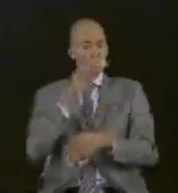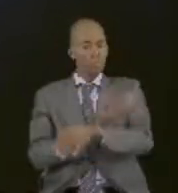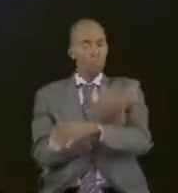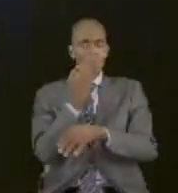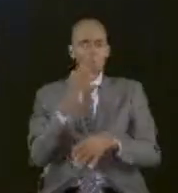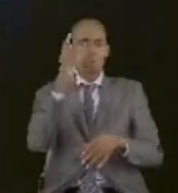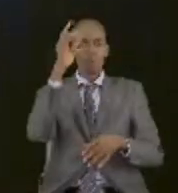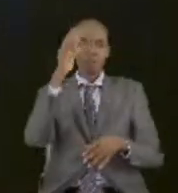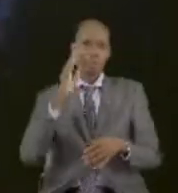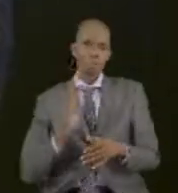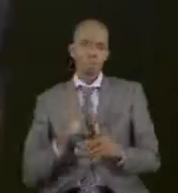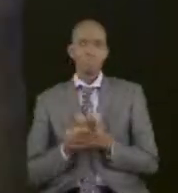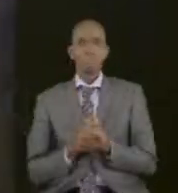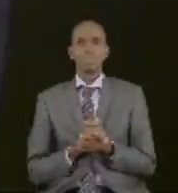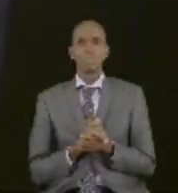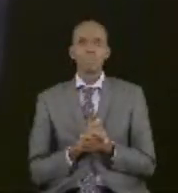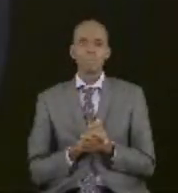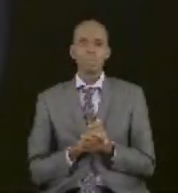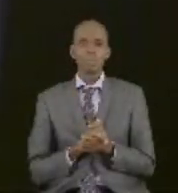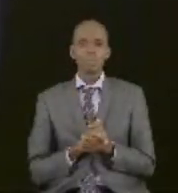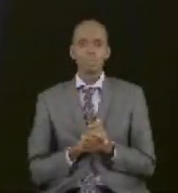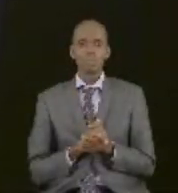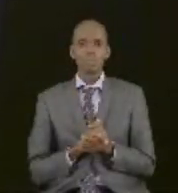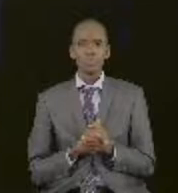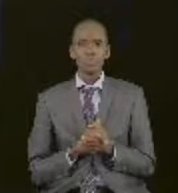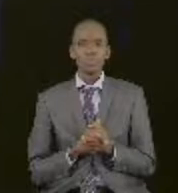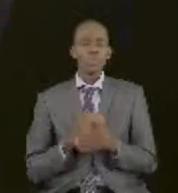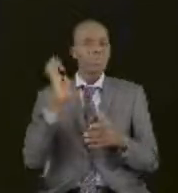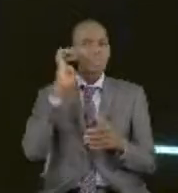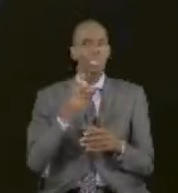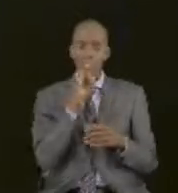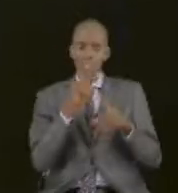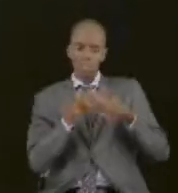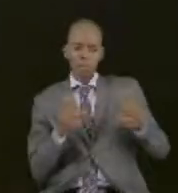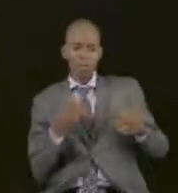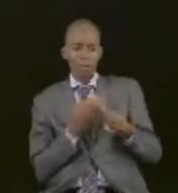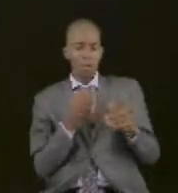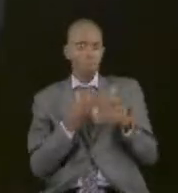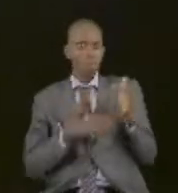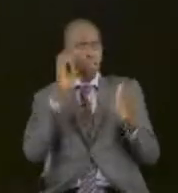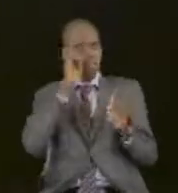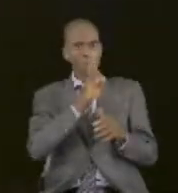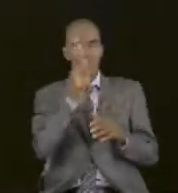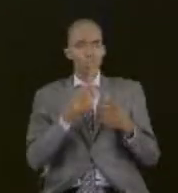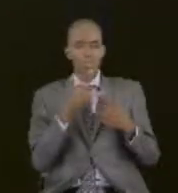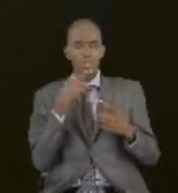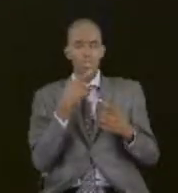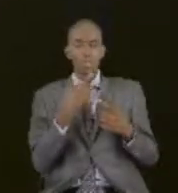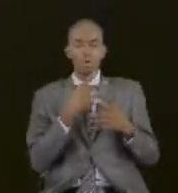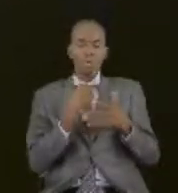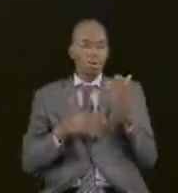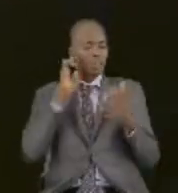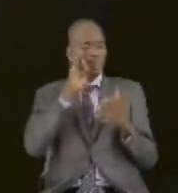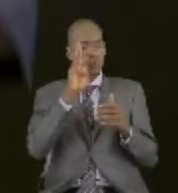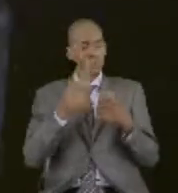Il a été vraiment diamétralement opposé à ce qu'il était, à